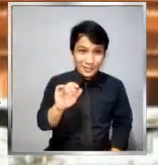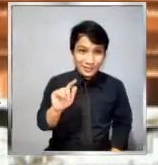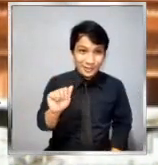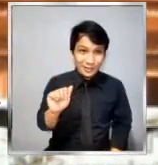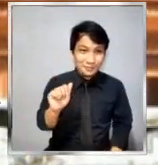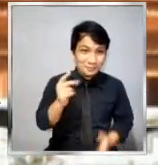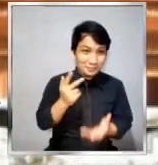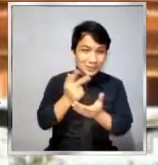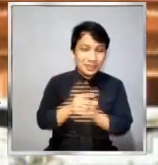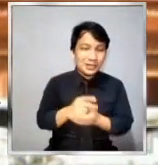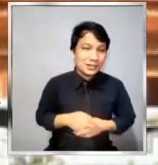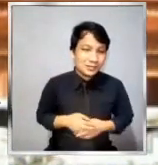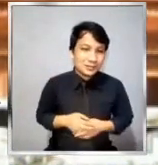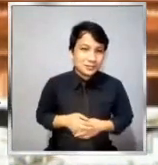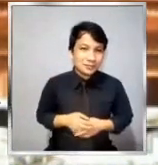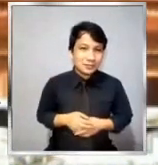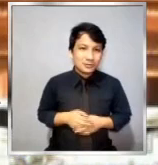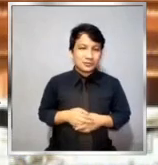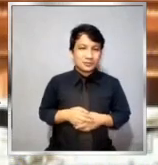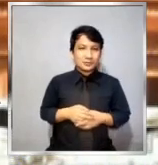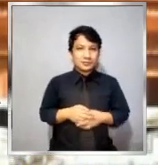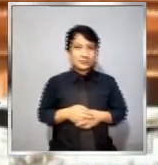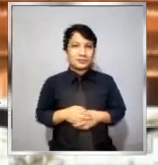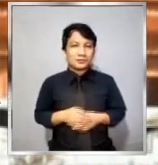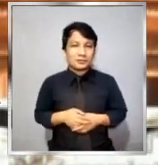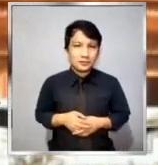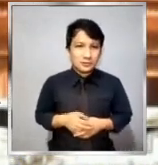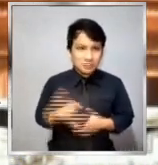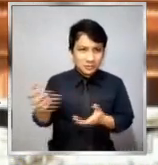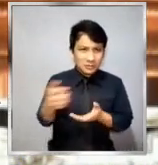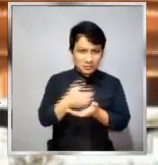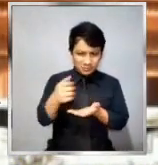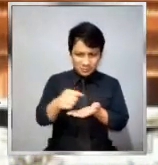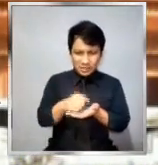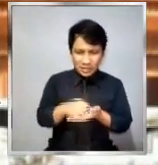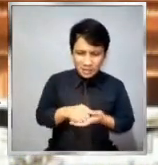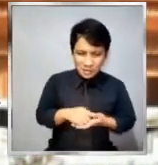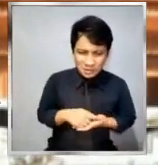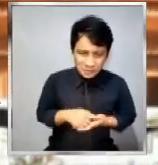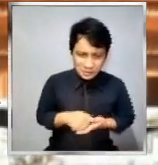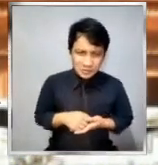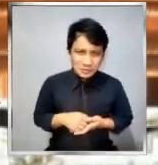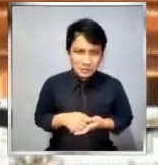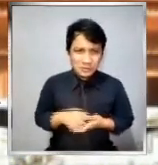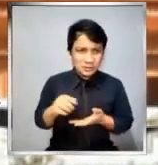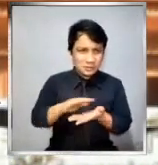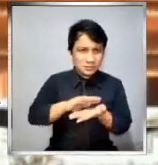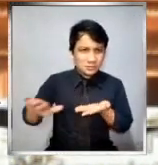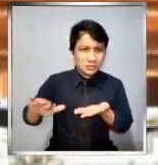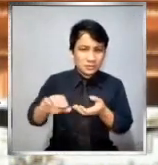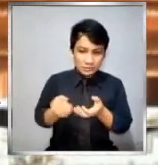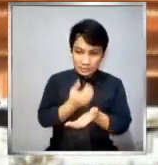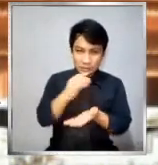So, tinanggal ko yung ano, walang processing ngayon ng papel sa...